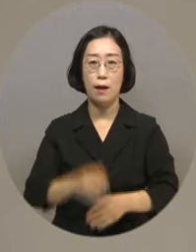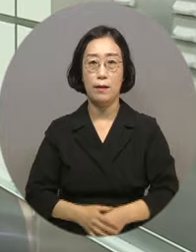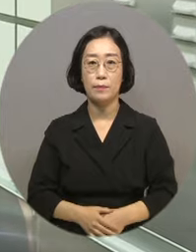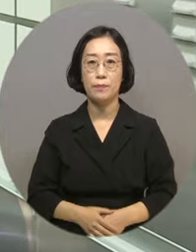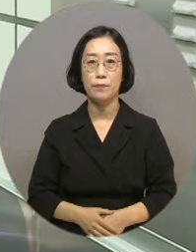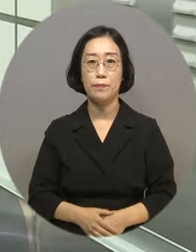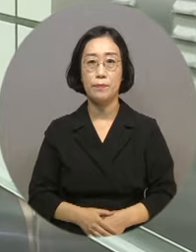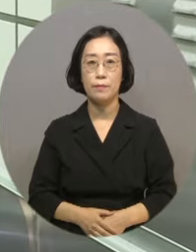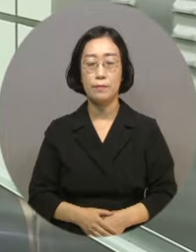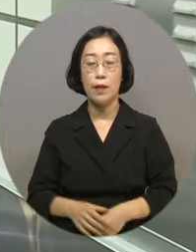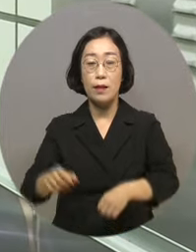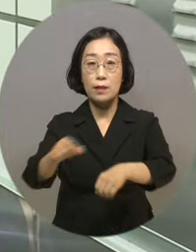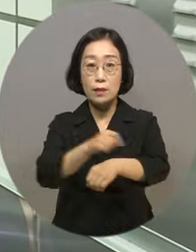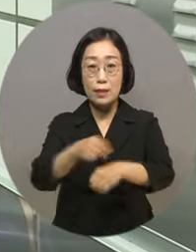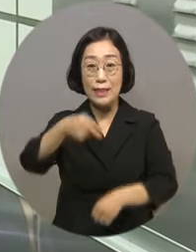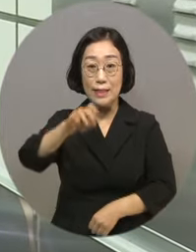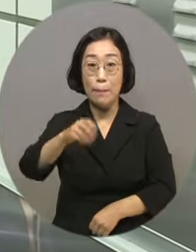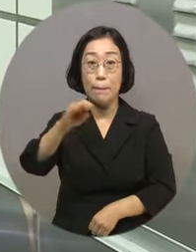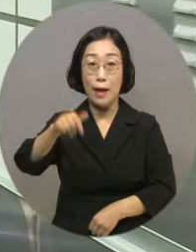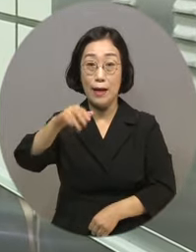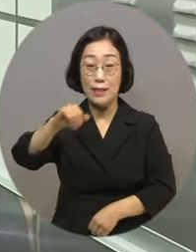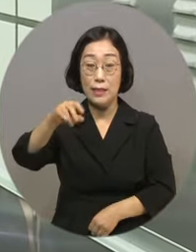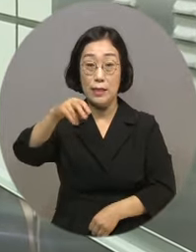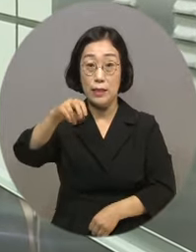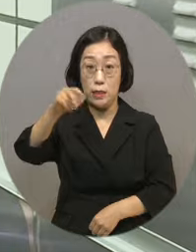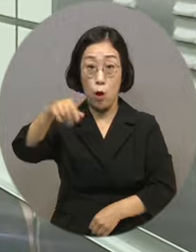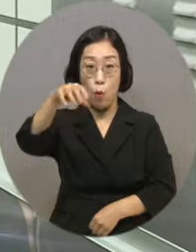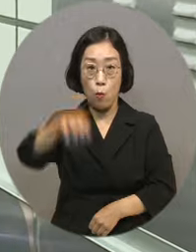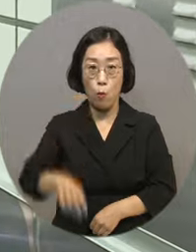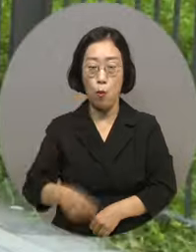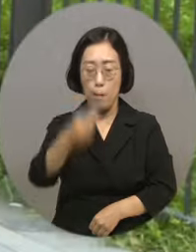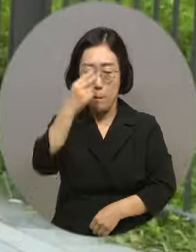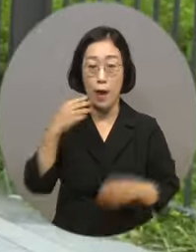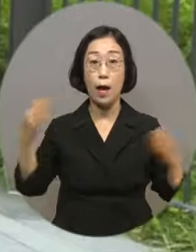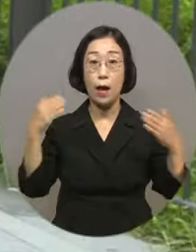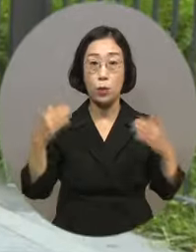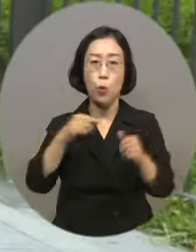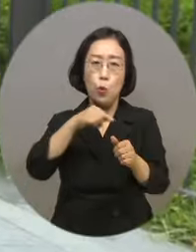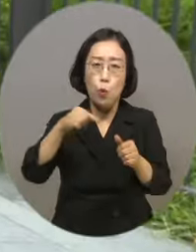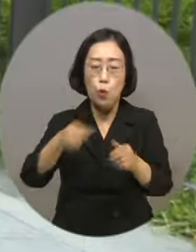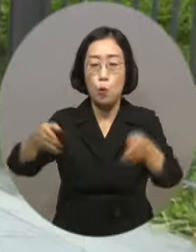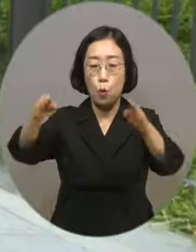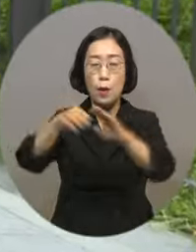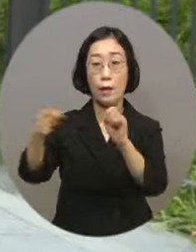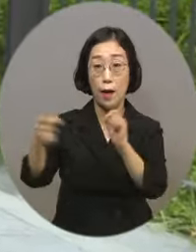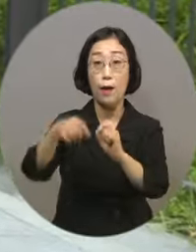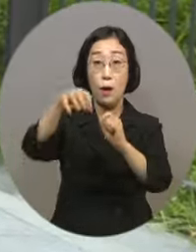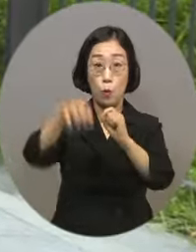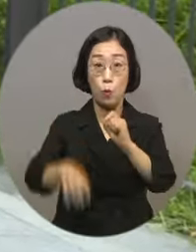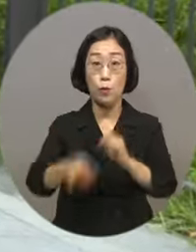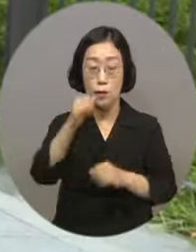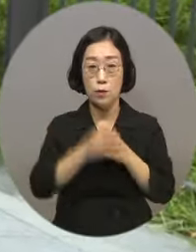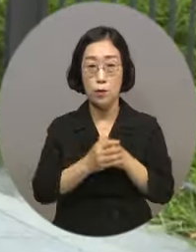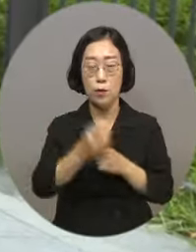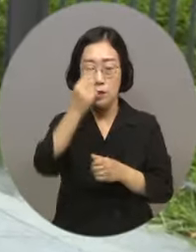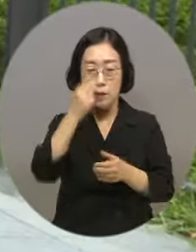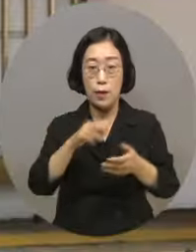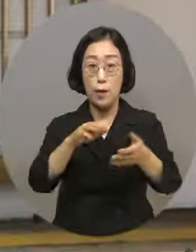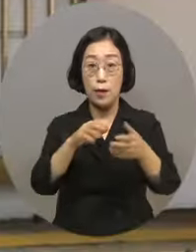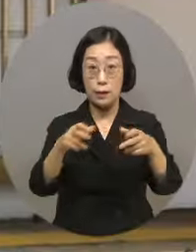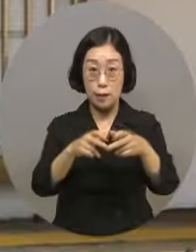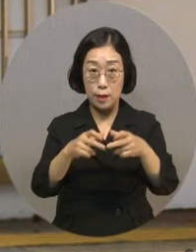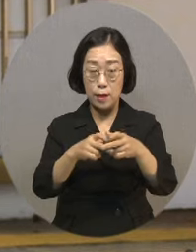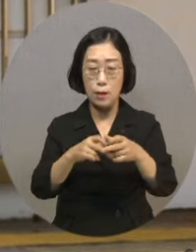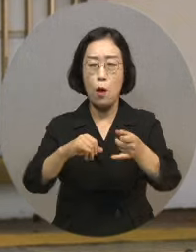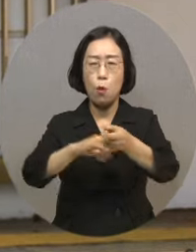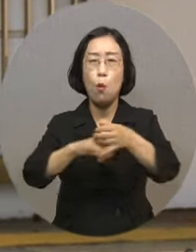이동합니다 특히 삼각 지역은 국립 서울맹학교 이료 전공 교육관과 가까운 위치에 있어 시각 장애인들에게